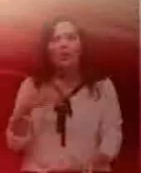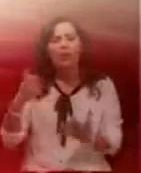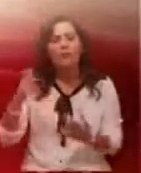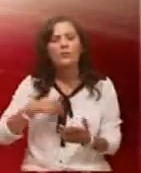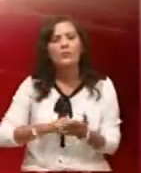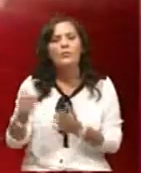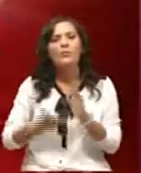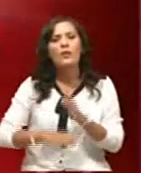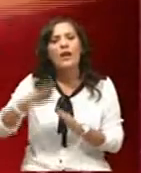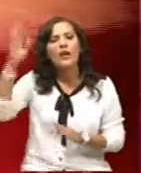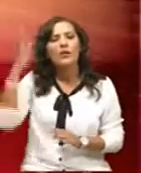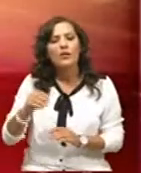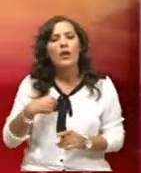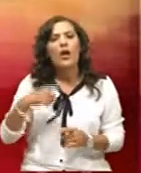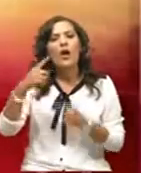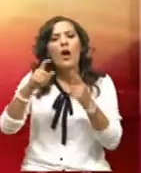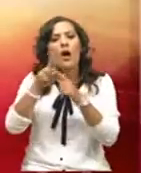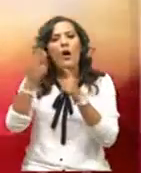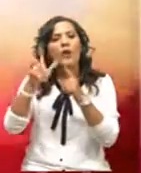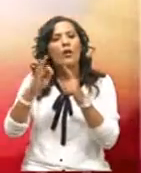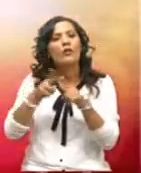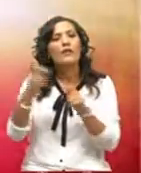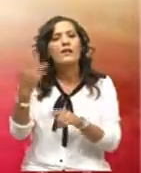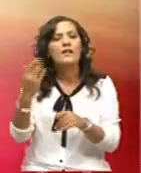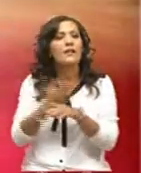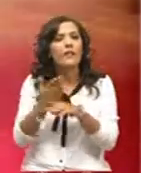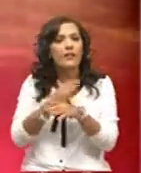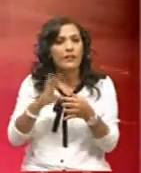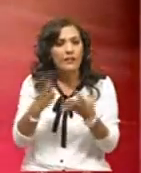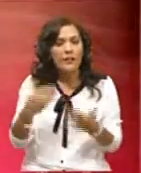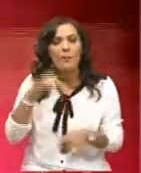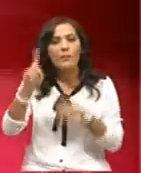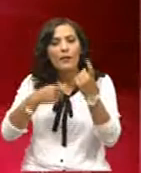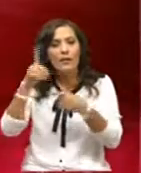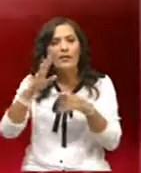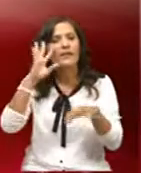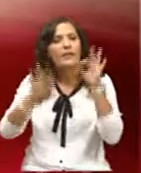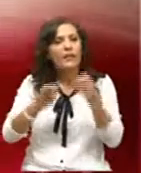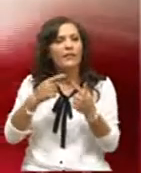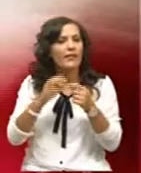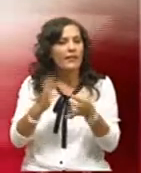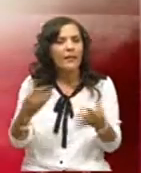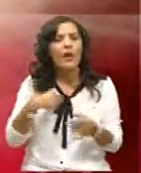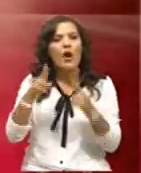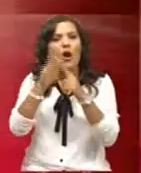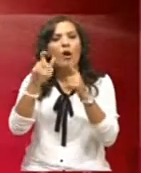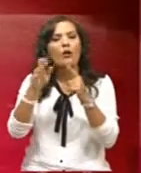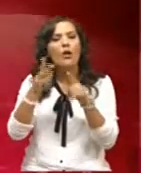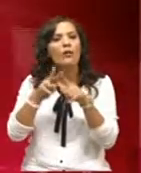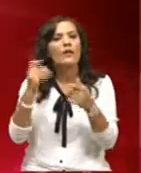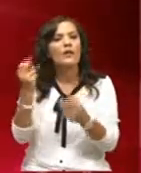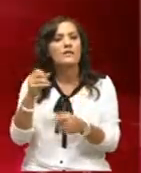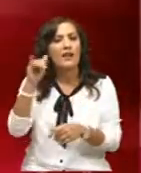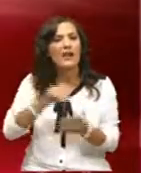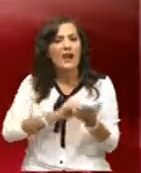en büyük oranda artış gösteren kolon kanserinin nedenleri nedir belirtileri teşhis ve tedavi yöntemleriyle kolon kanseri hakkında